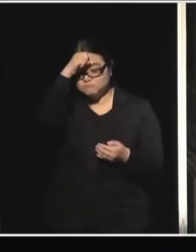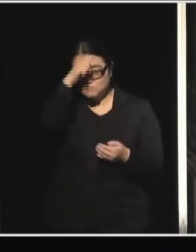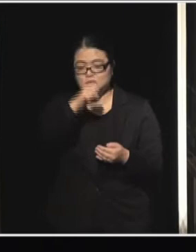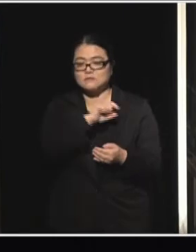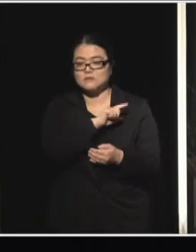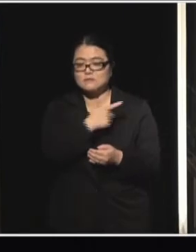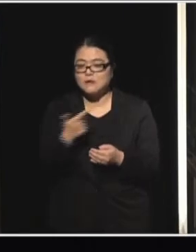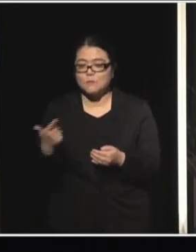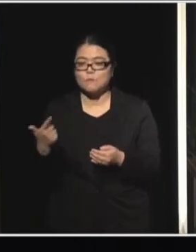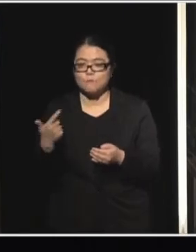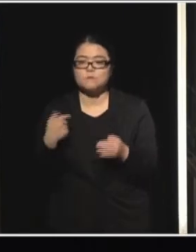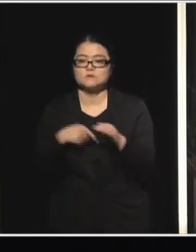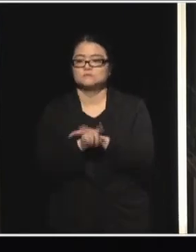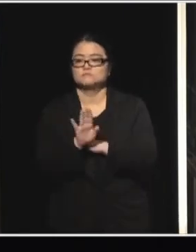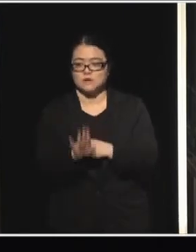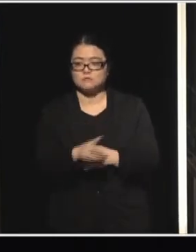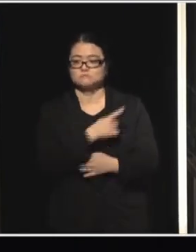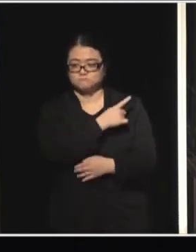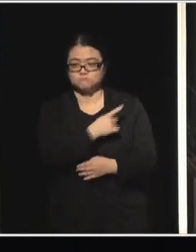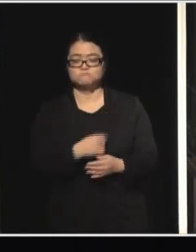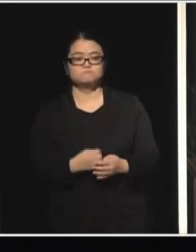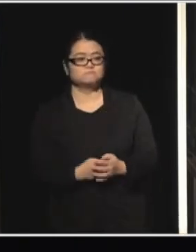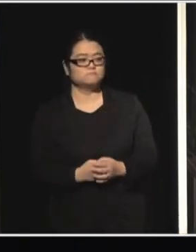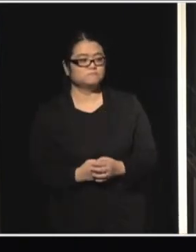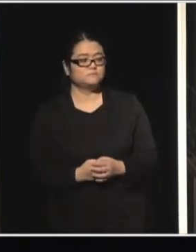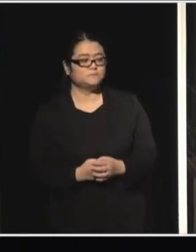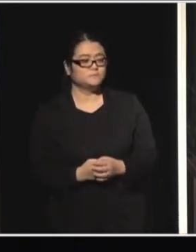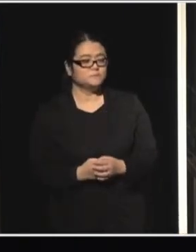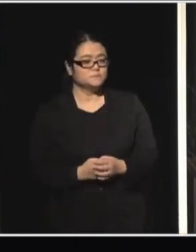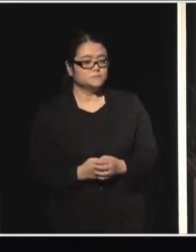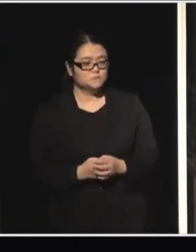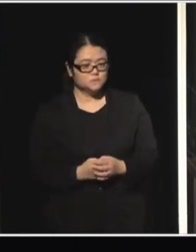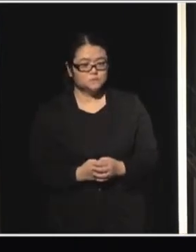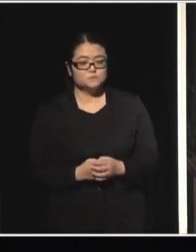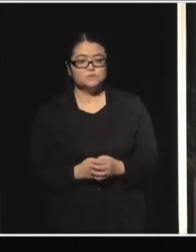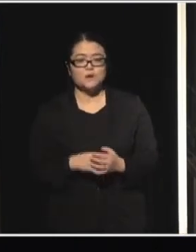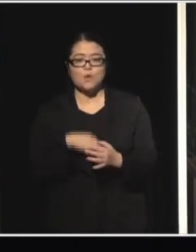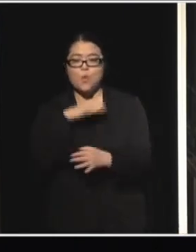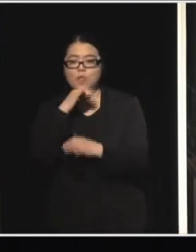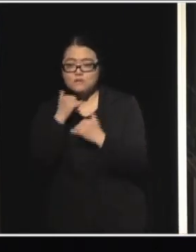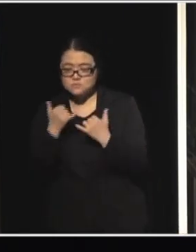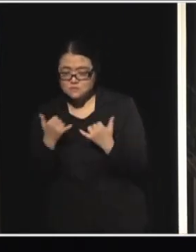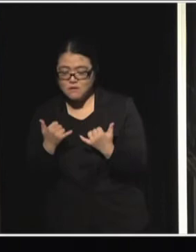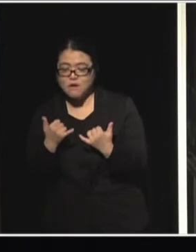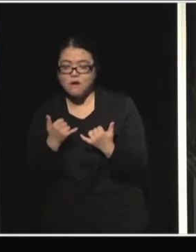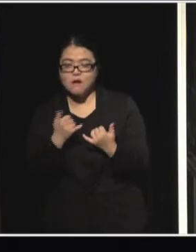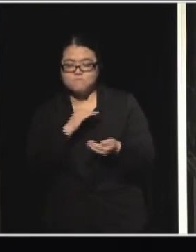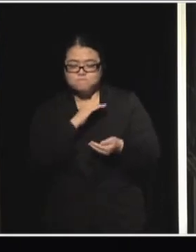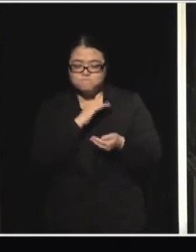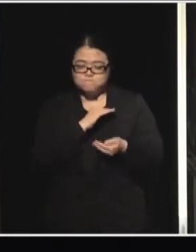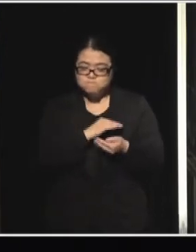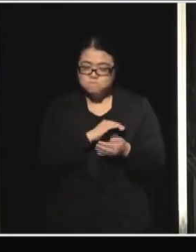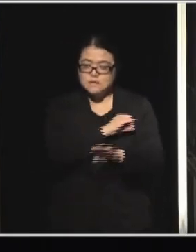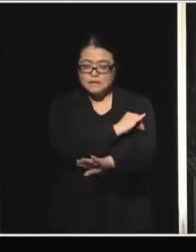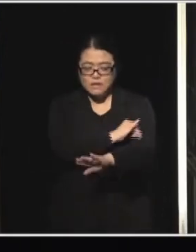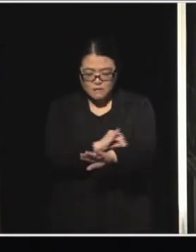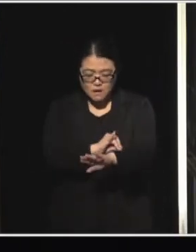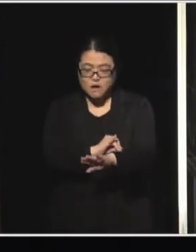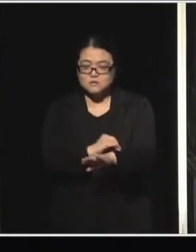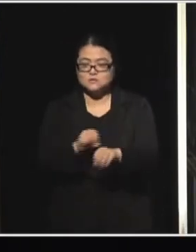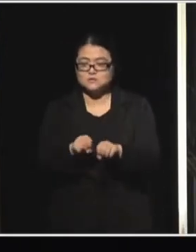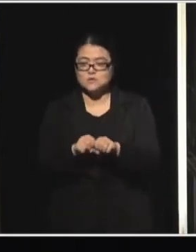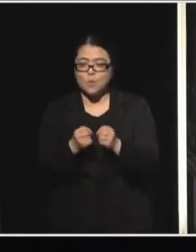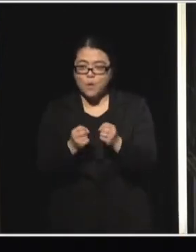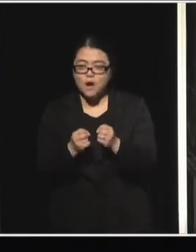は実は母高齢者とかですね心血管生姜豆乳打つ人よりもですね住所か